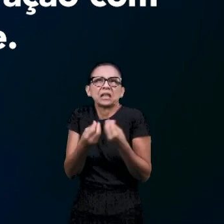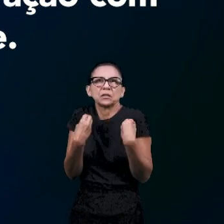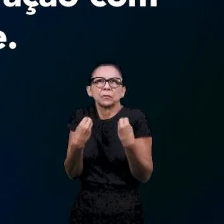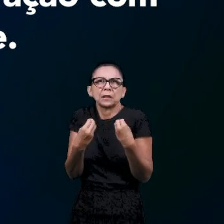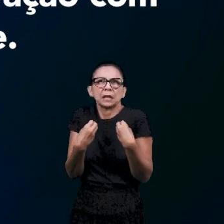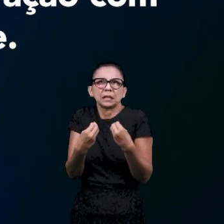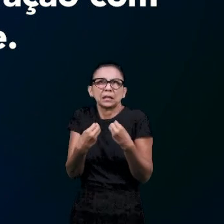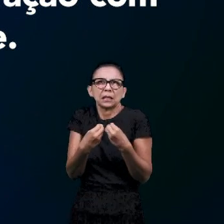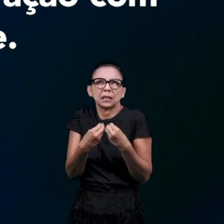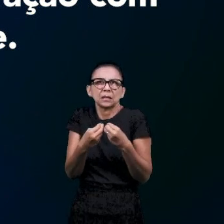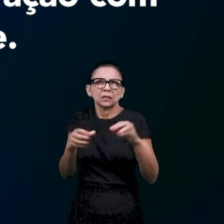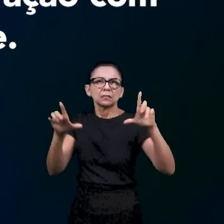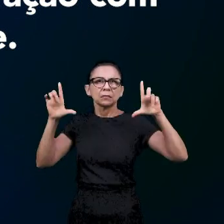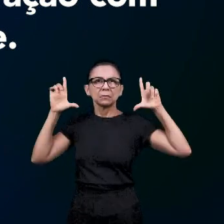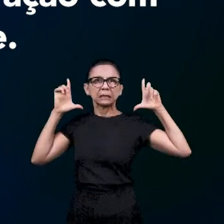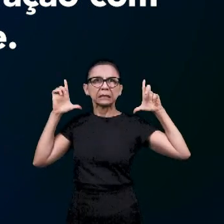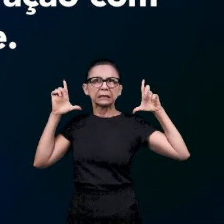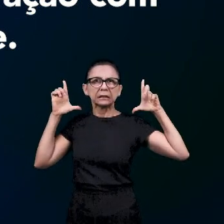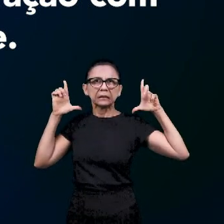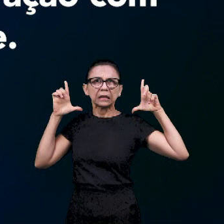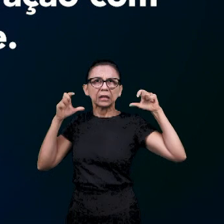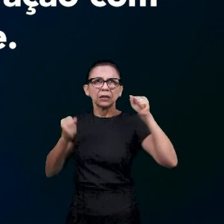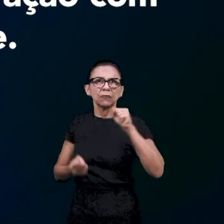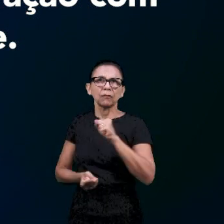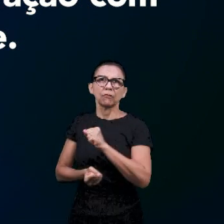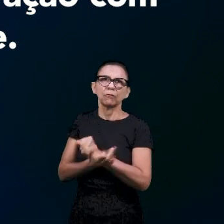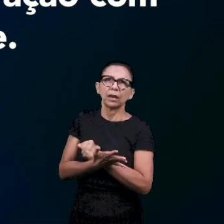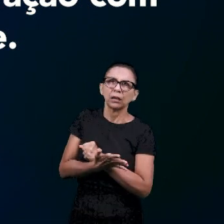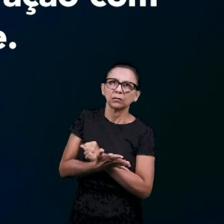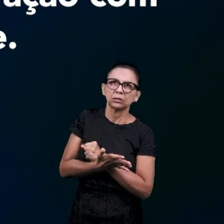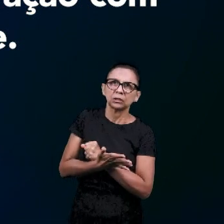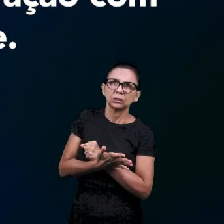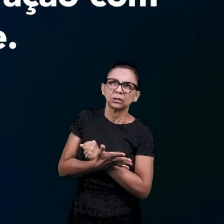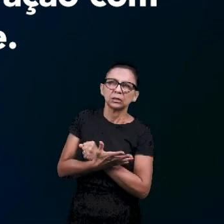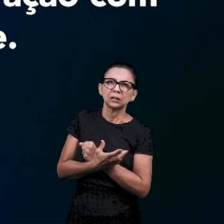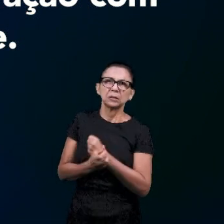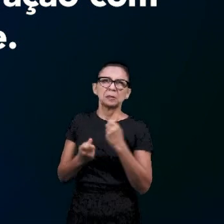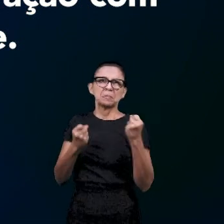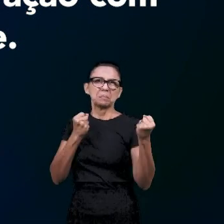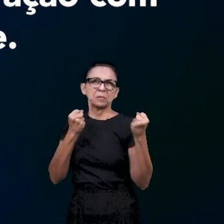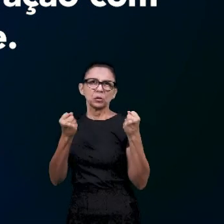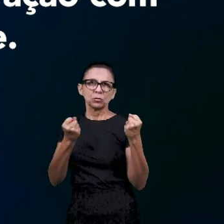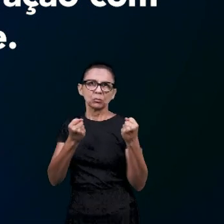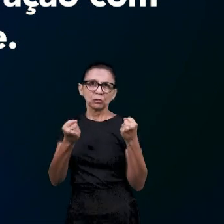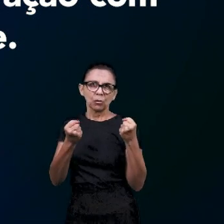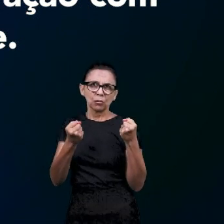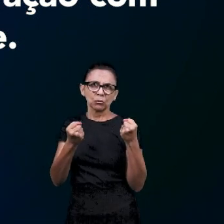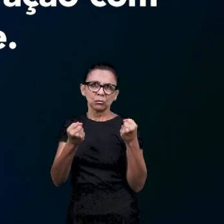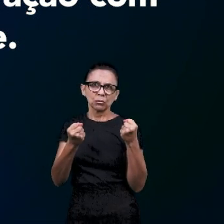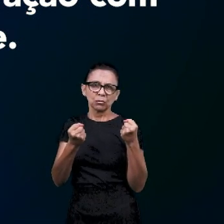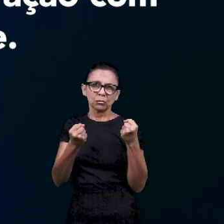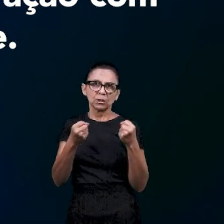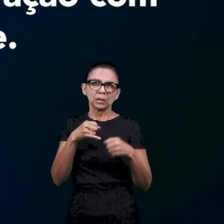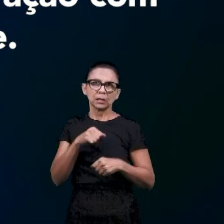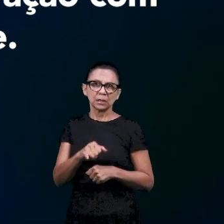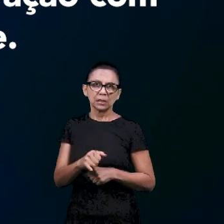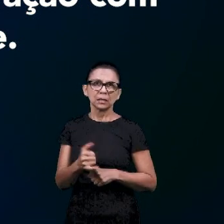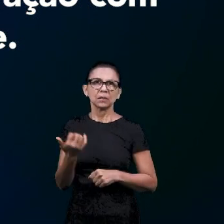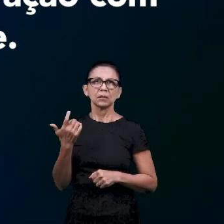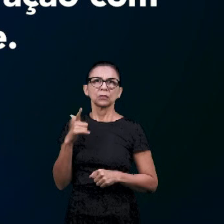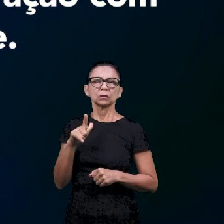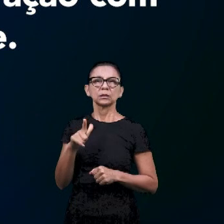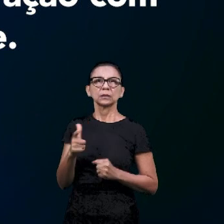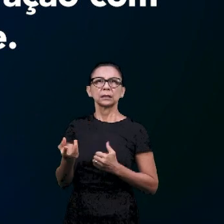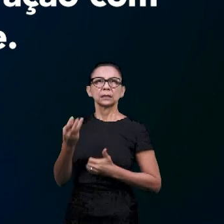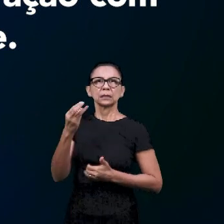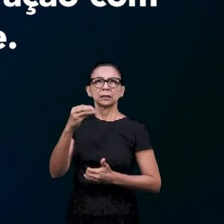donc qui parle de l'apparence, la fraude, la présomption, mais il est vide. Nous voyons